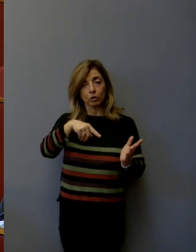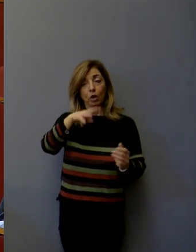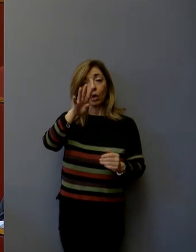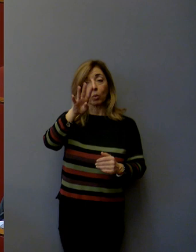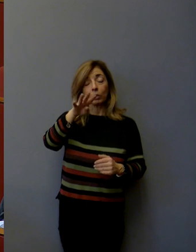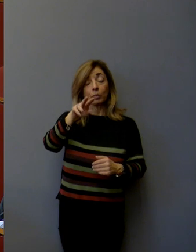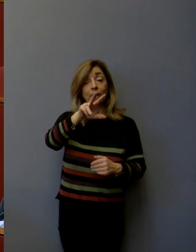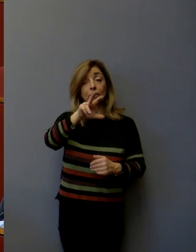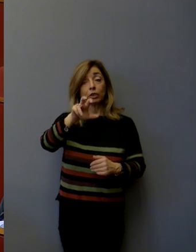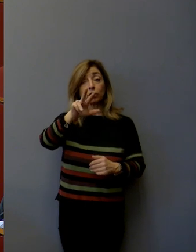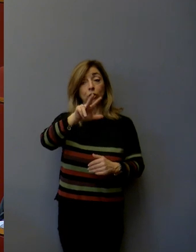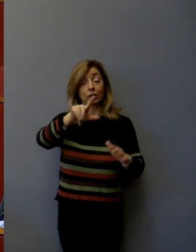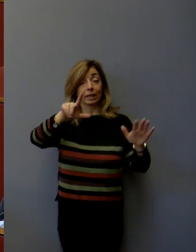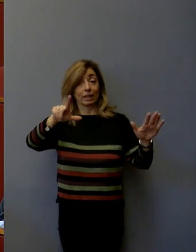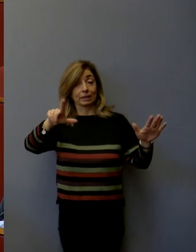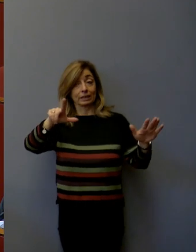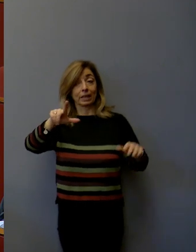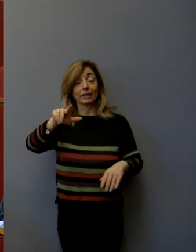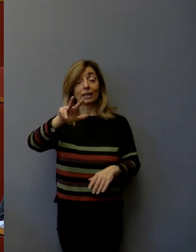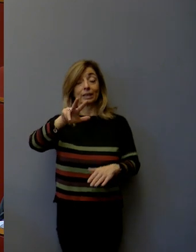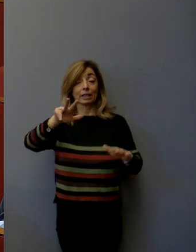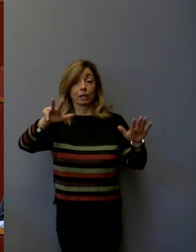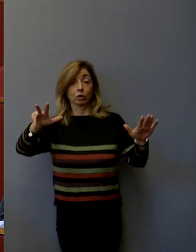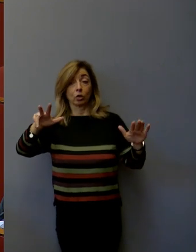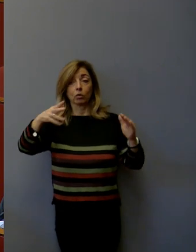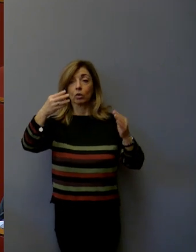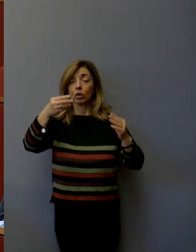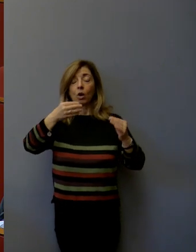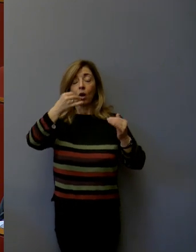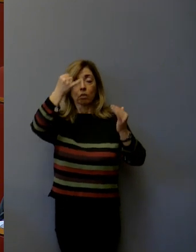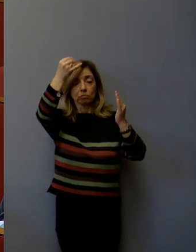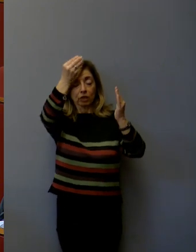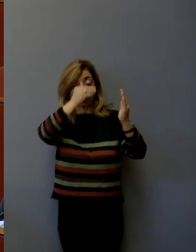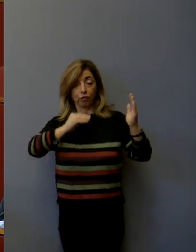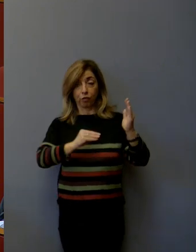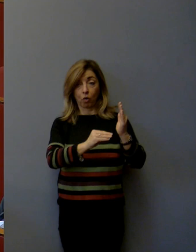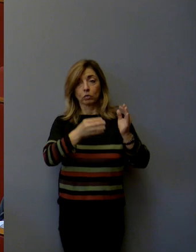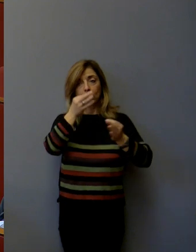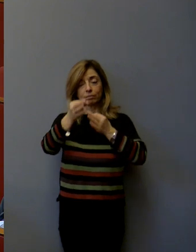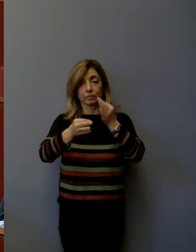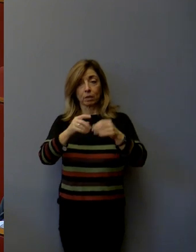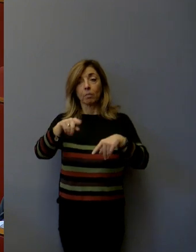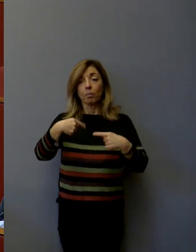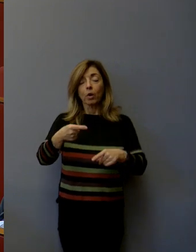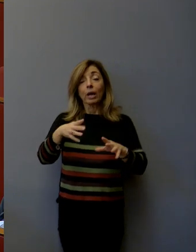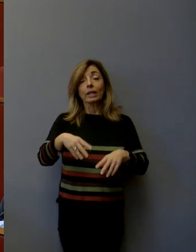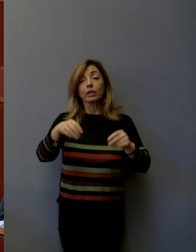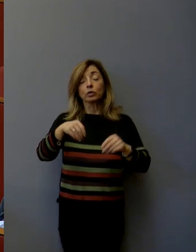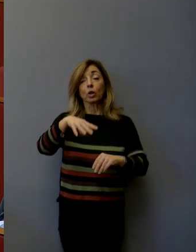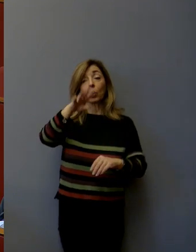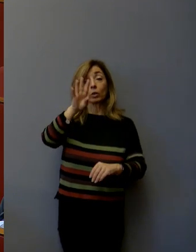38 li metto in fondo e comincio dal 4.339 così poi Mi direte